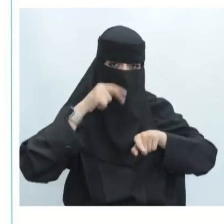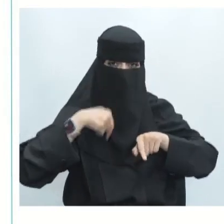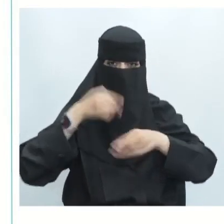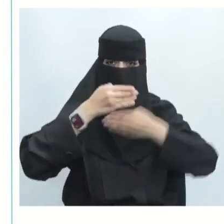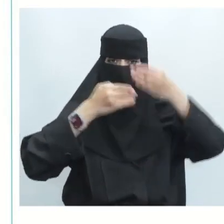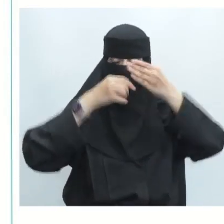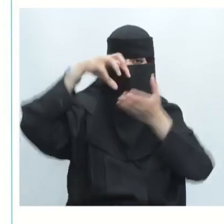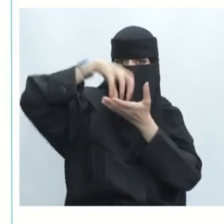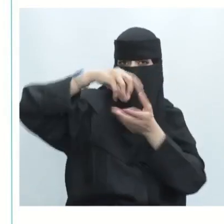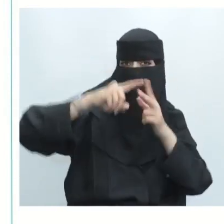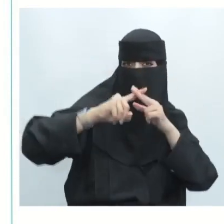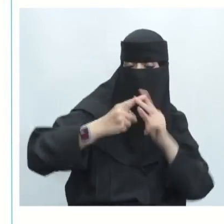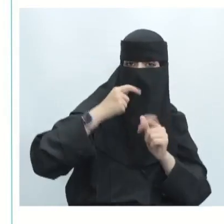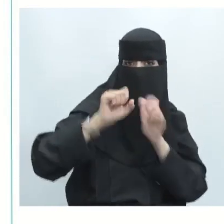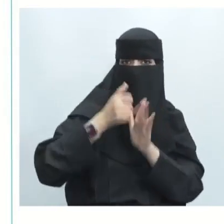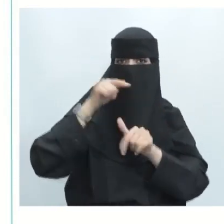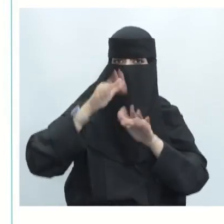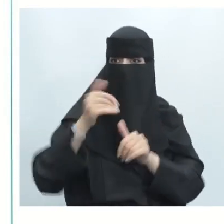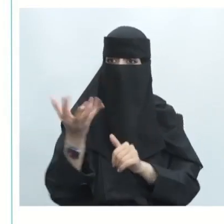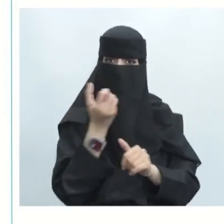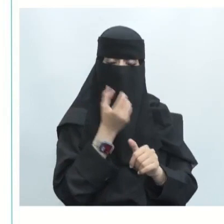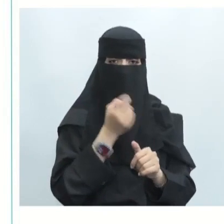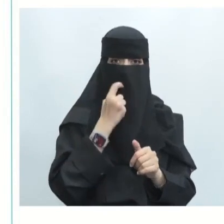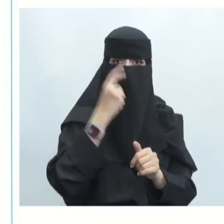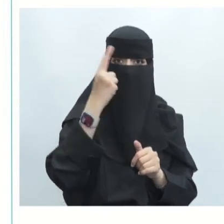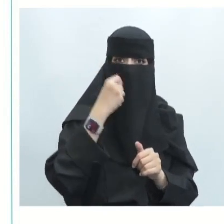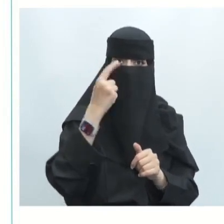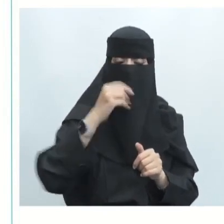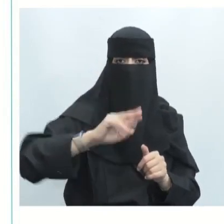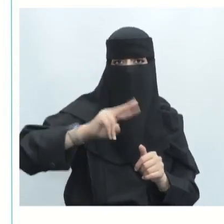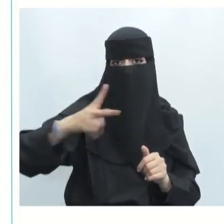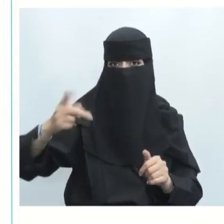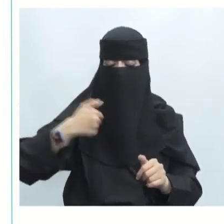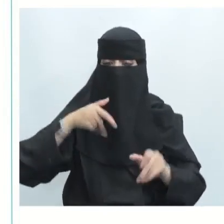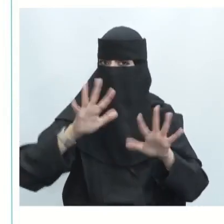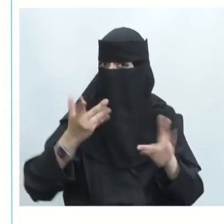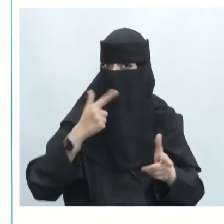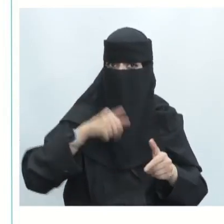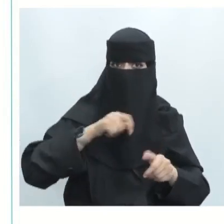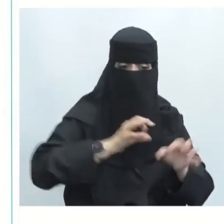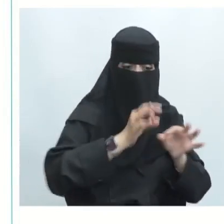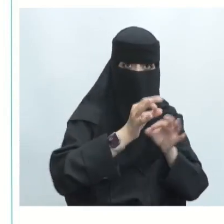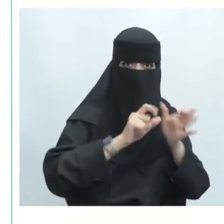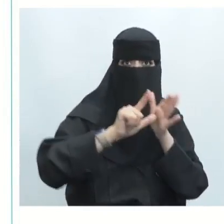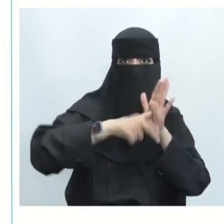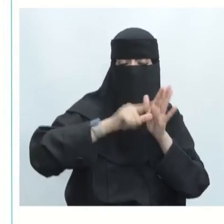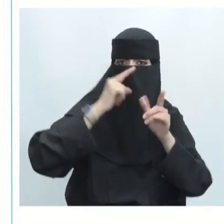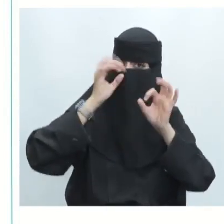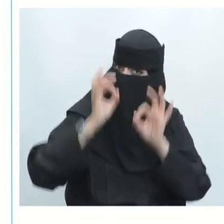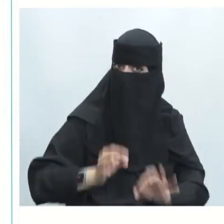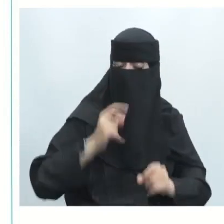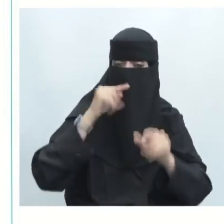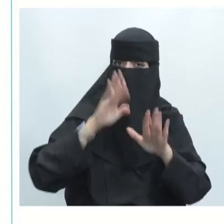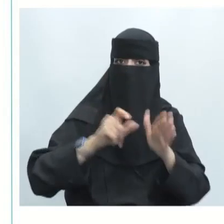مصنع جديد سنوات متعدده من التخطيط قد نحتاج لبناء مصنع لاكثر من ثلاث سنوات وبالتالي لابد ان تكون